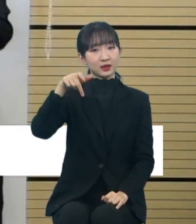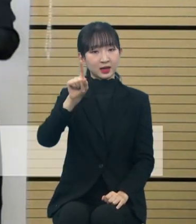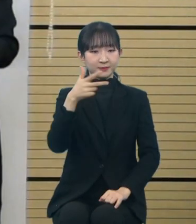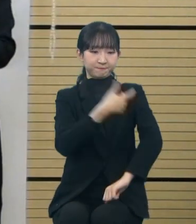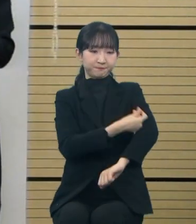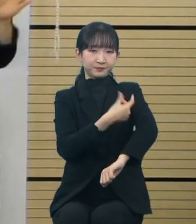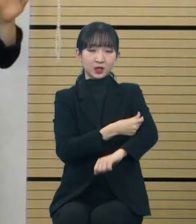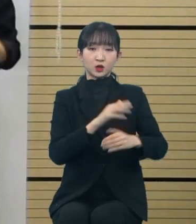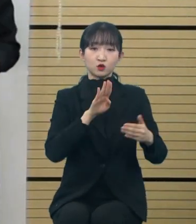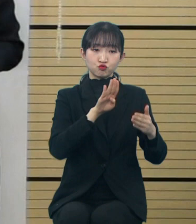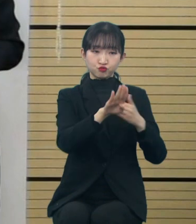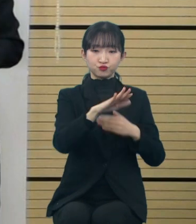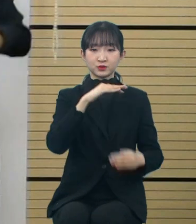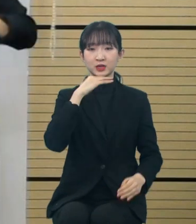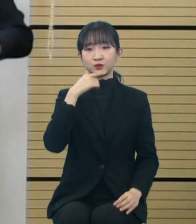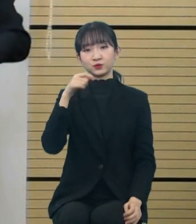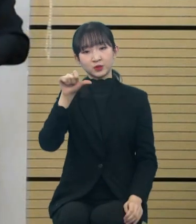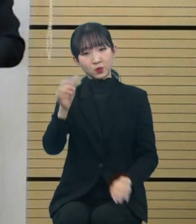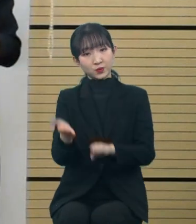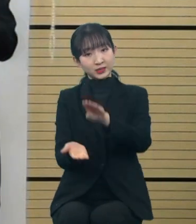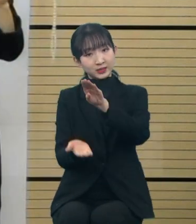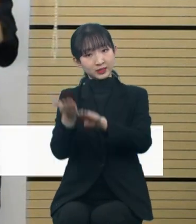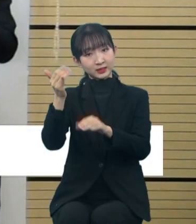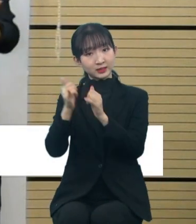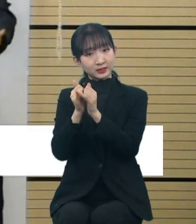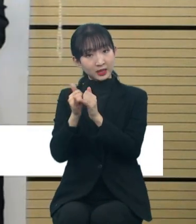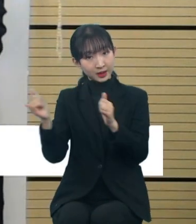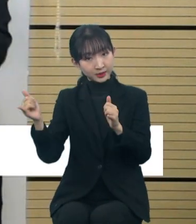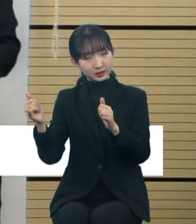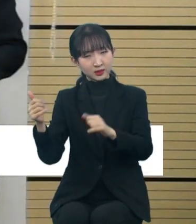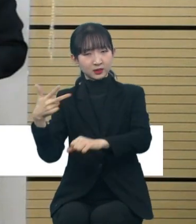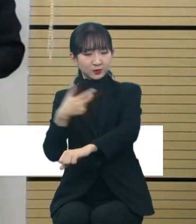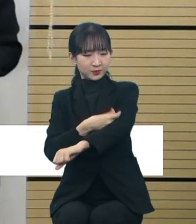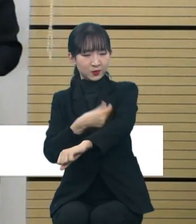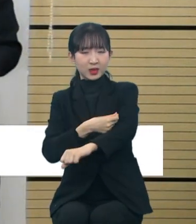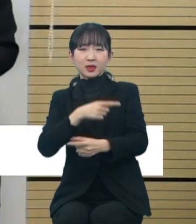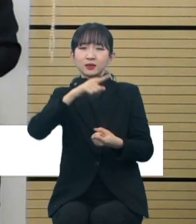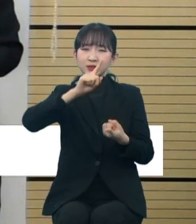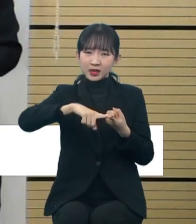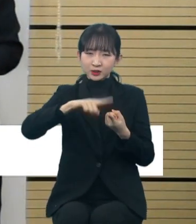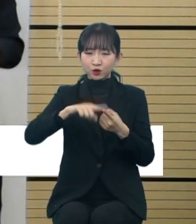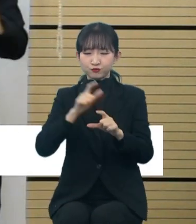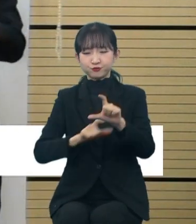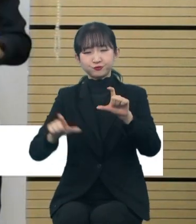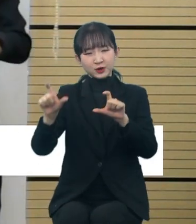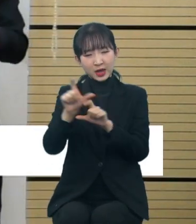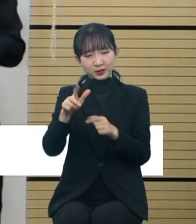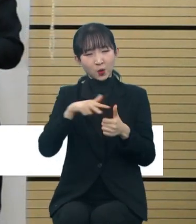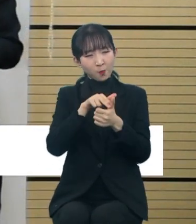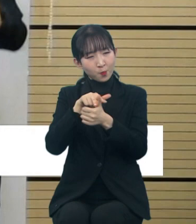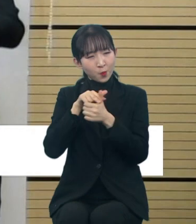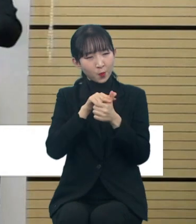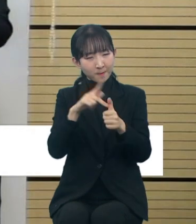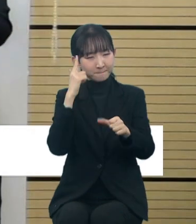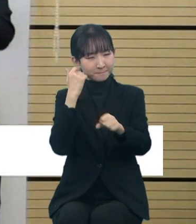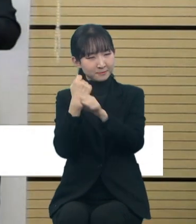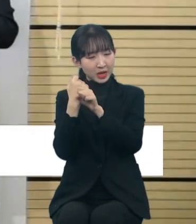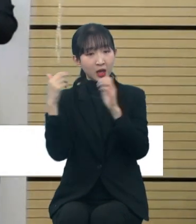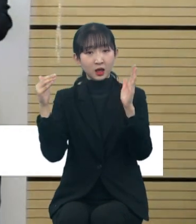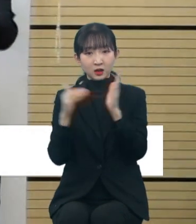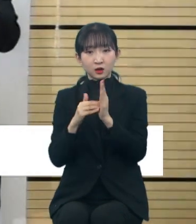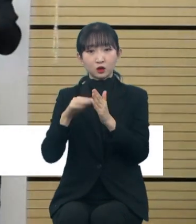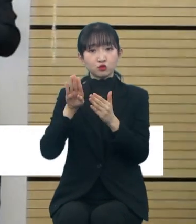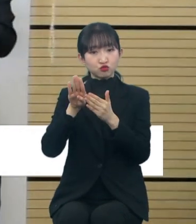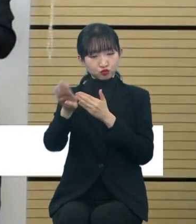65세 이상 연령층에 대해서는 백신의 유효성에 대한 추가적인 임상 정보를 확인한 후에